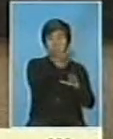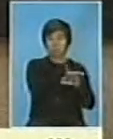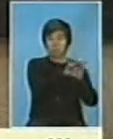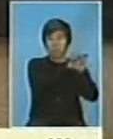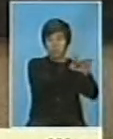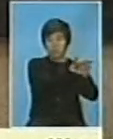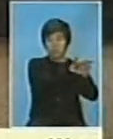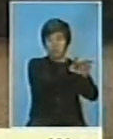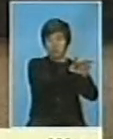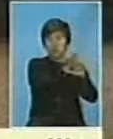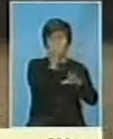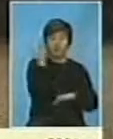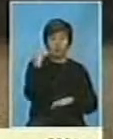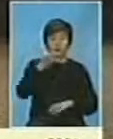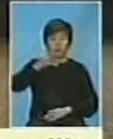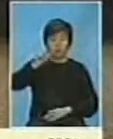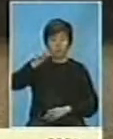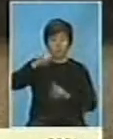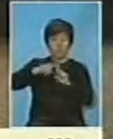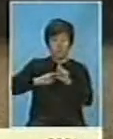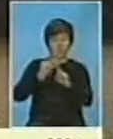มษายนที่ผ่านมา